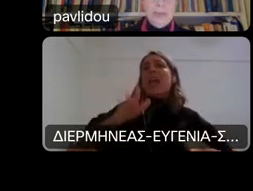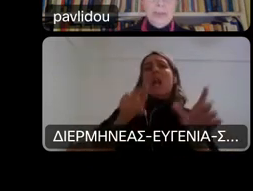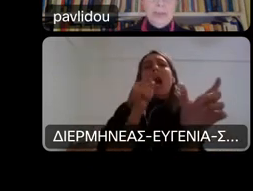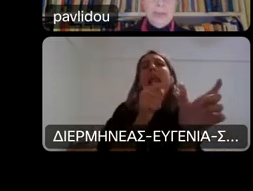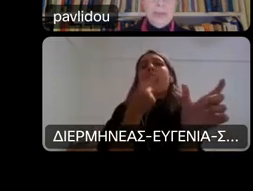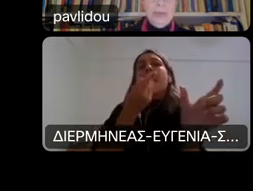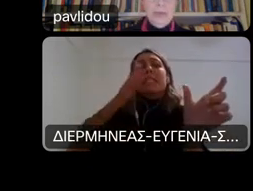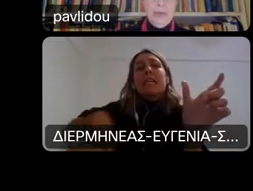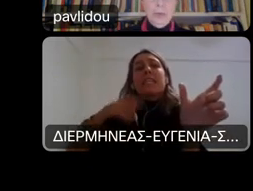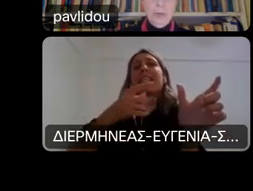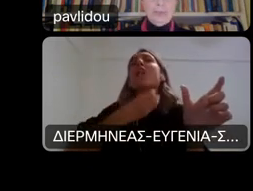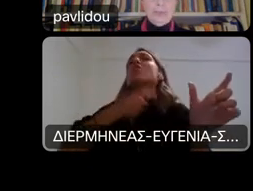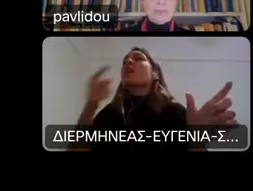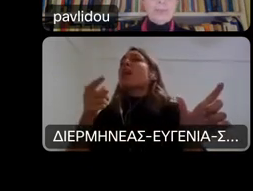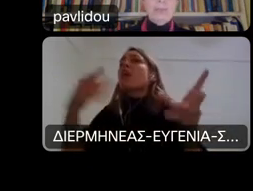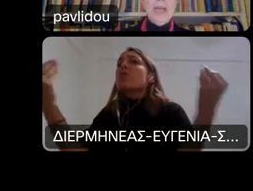το αντικείμενο αυτό.